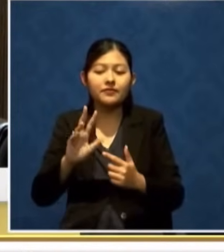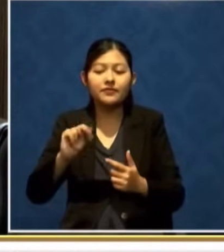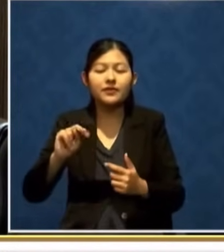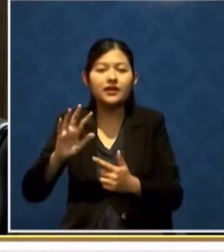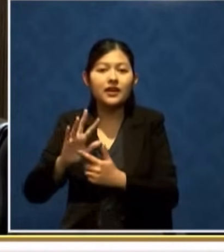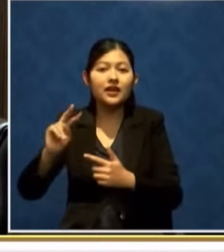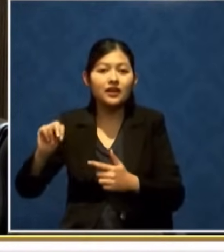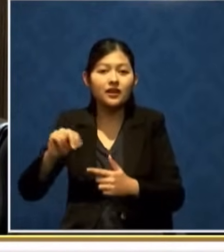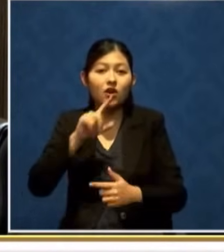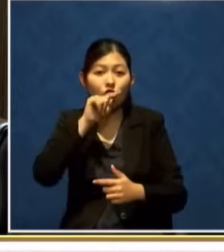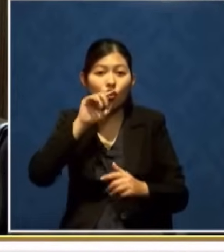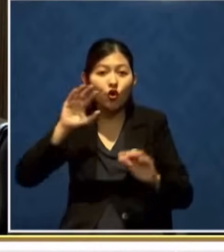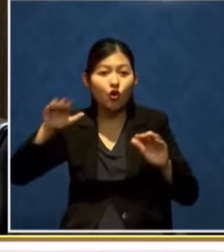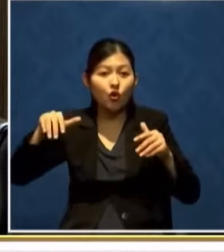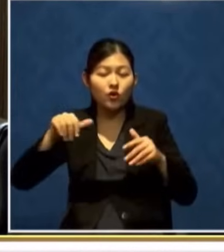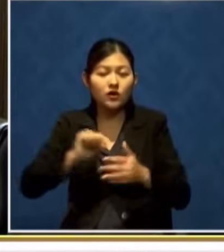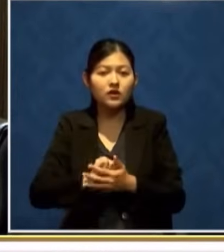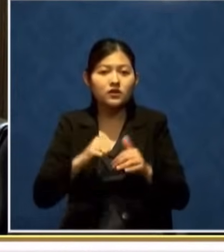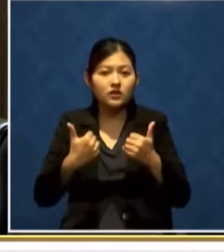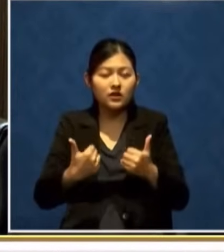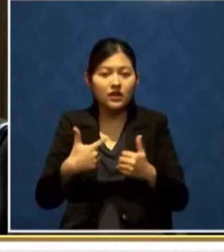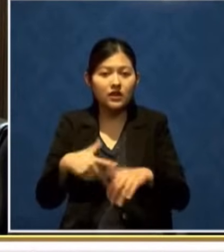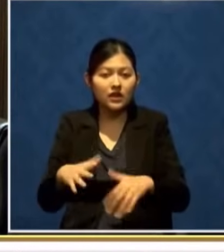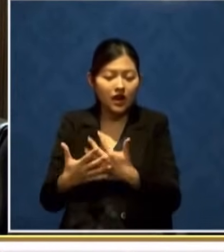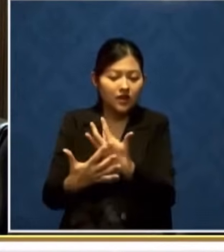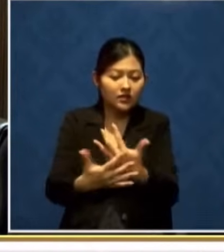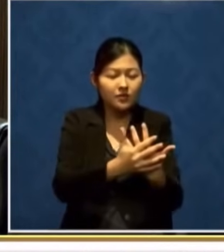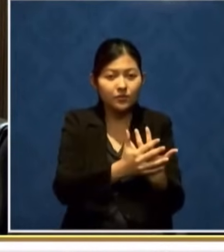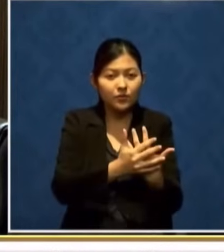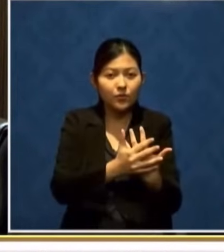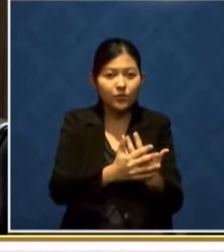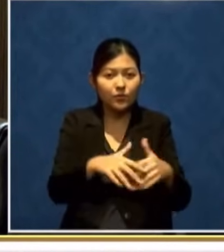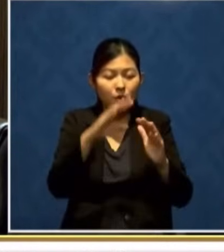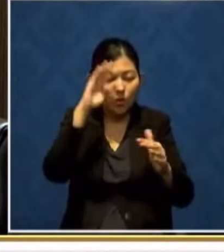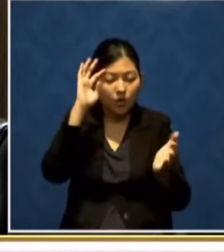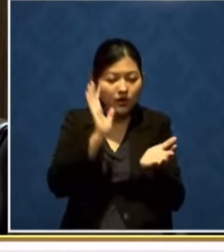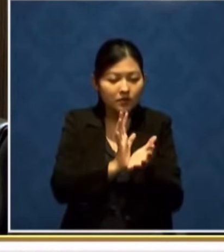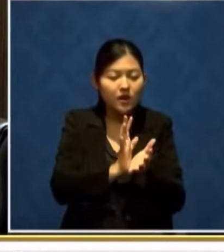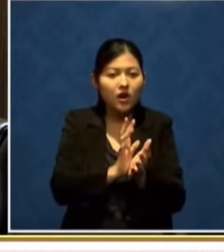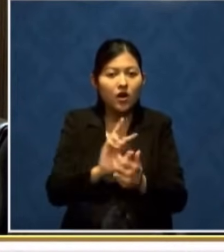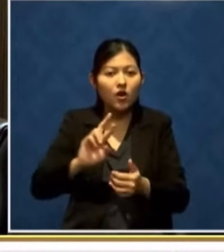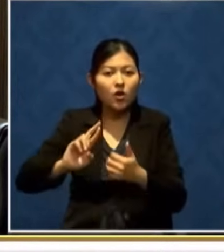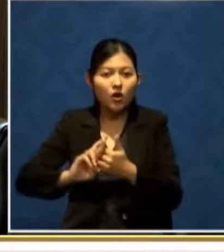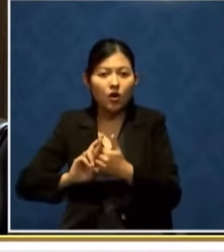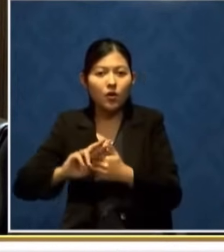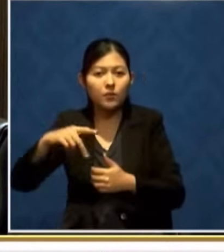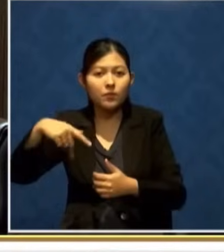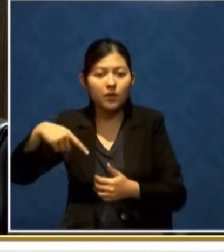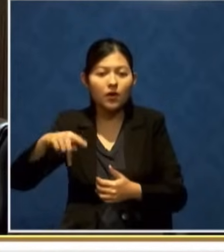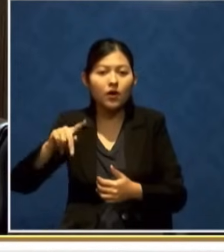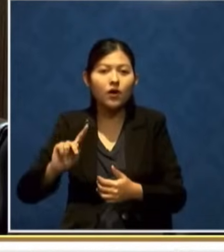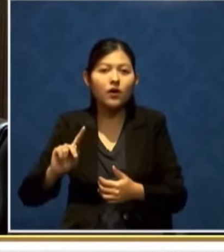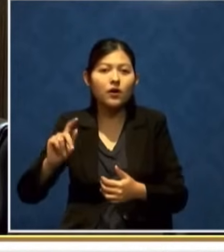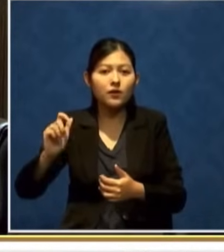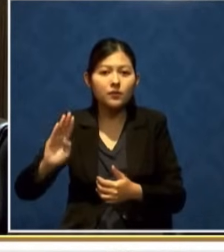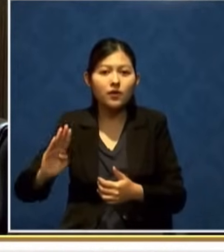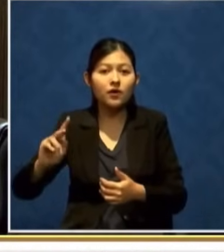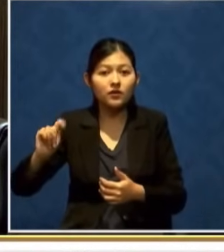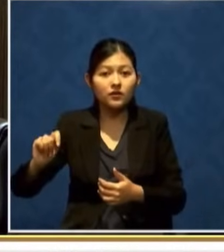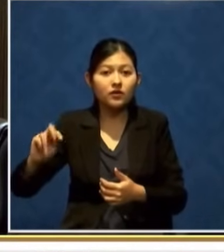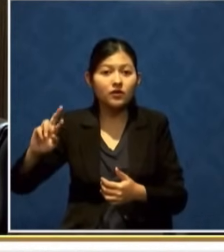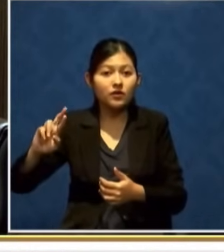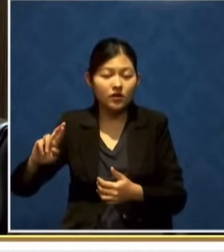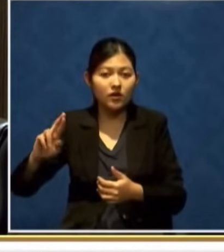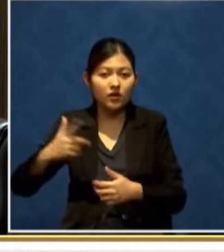หน่วยปฏิบัติการพิเศษเพื่อดำเนินการจับกุมคณะทำงานของรองผบตรซึ่งต่อไปขอเรียกว่าการ